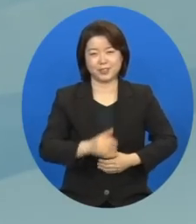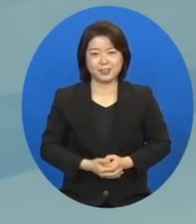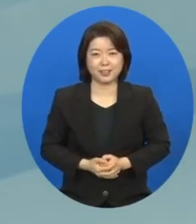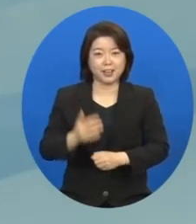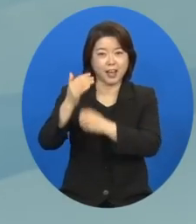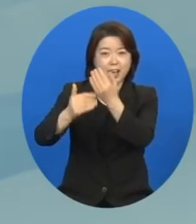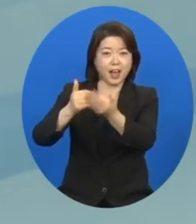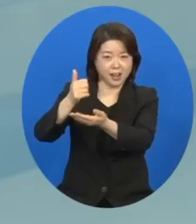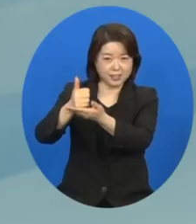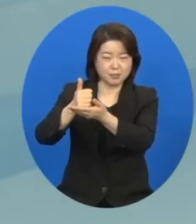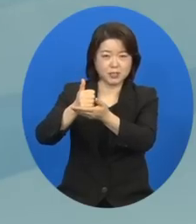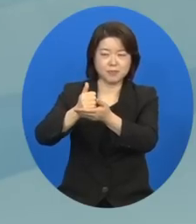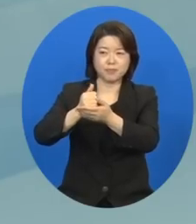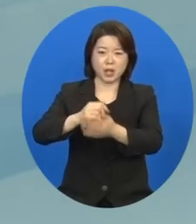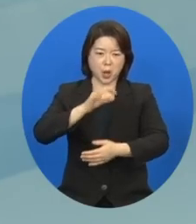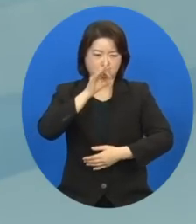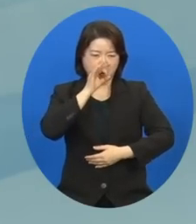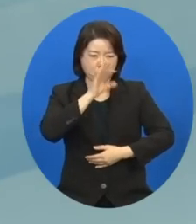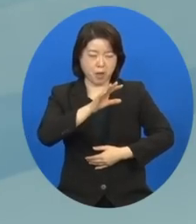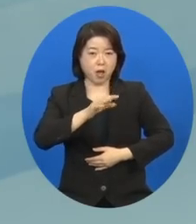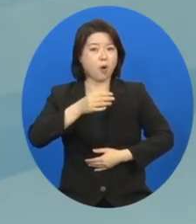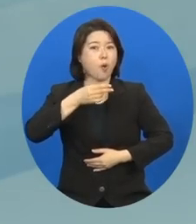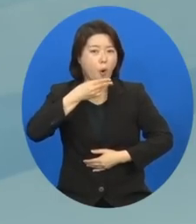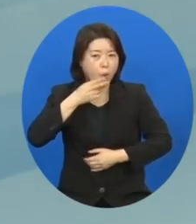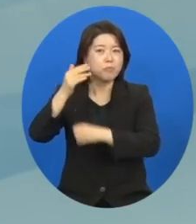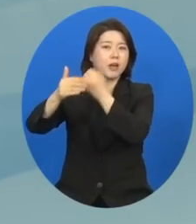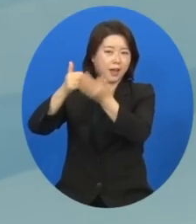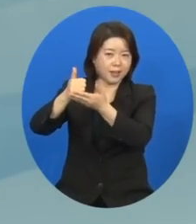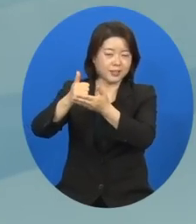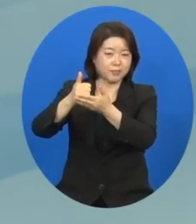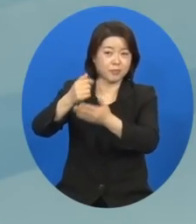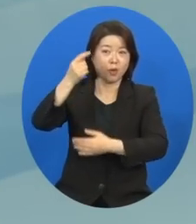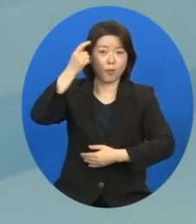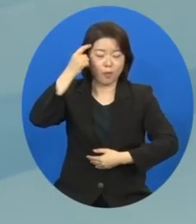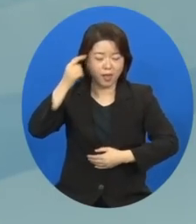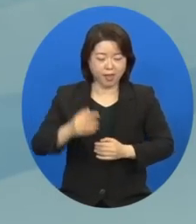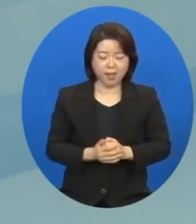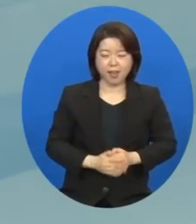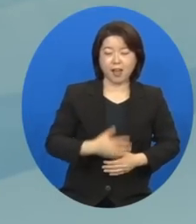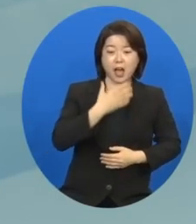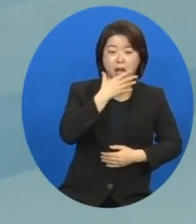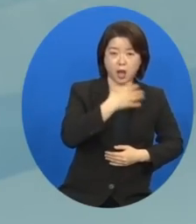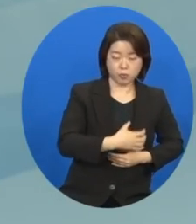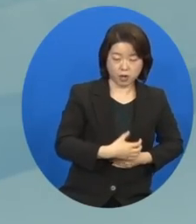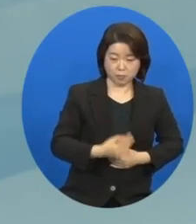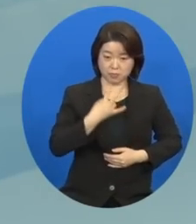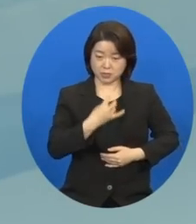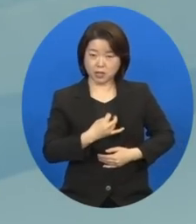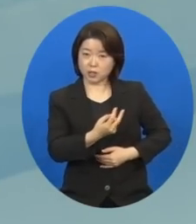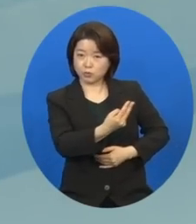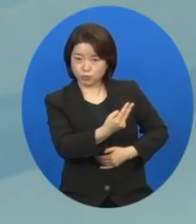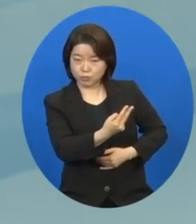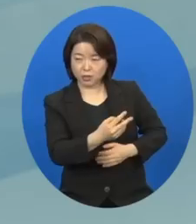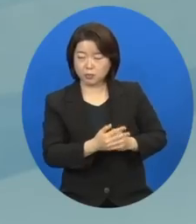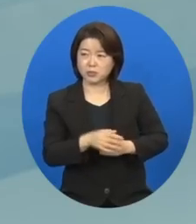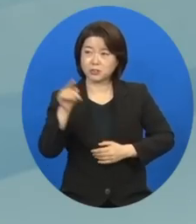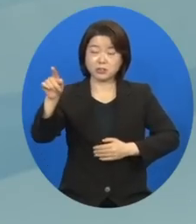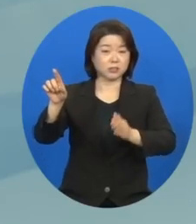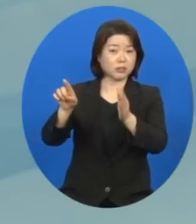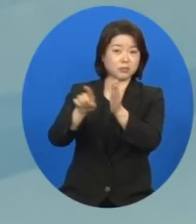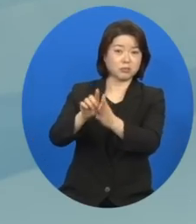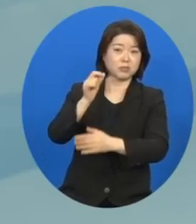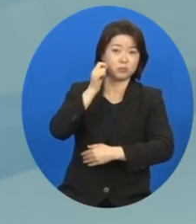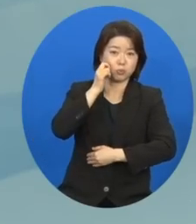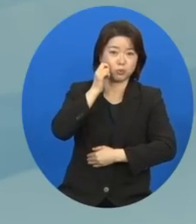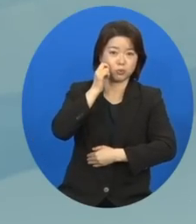하나님은 불가능함이 없는 분이신데 지금 이 아브라함과 사라는 그것을 믿지 못하고